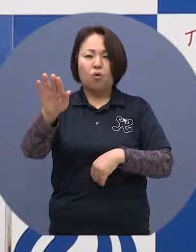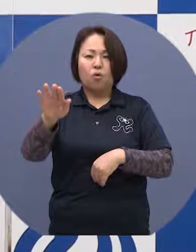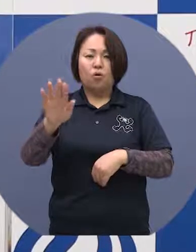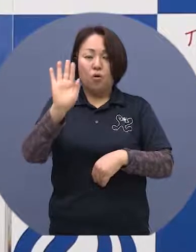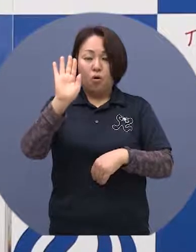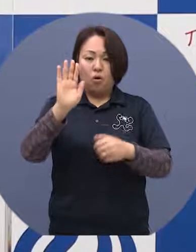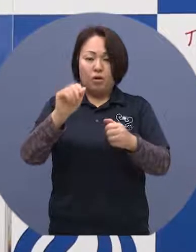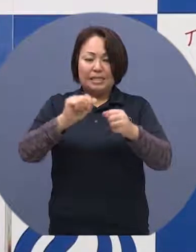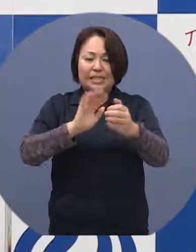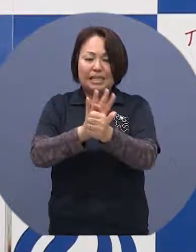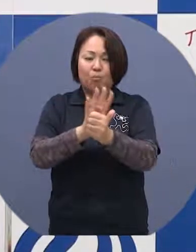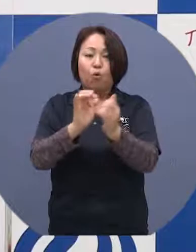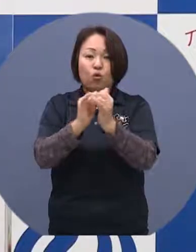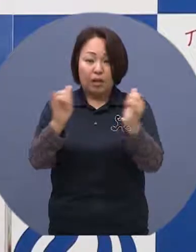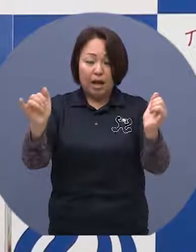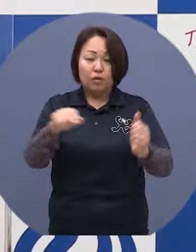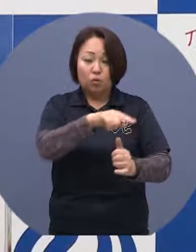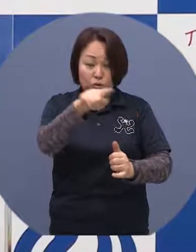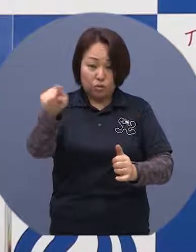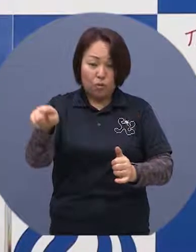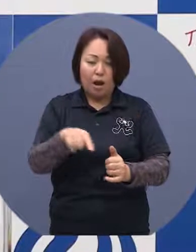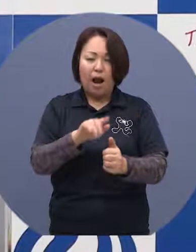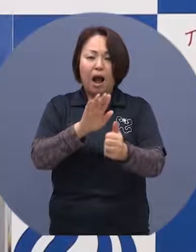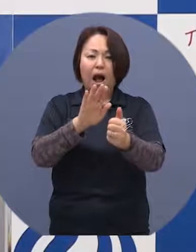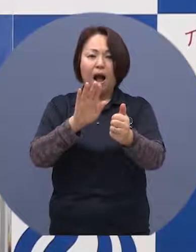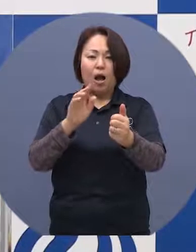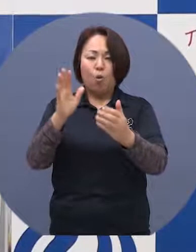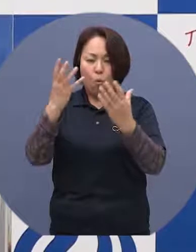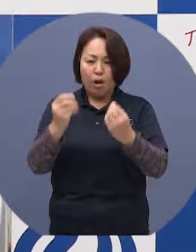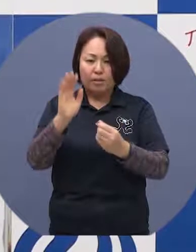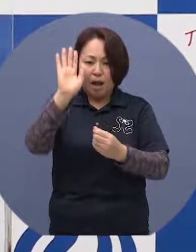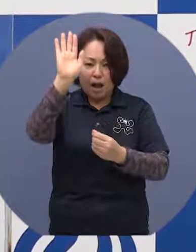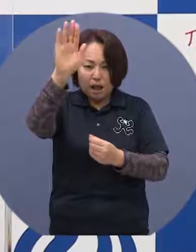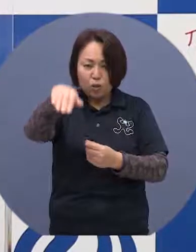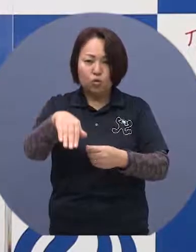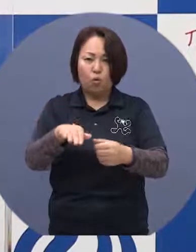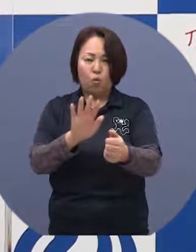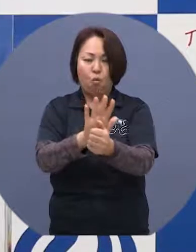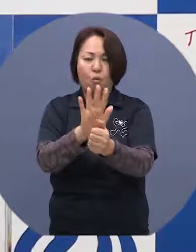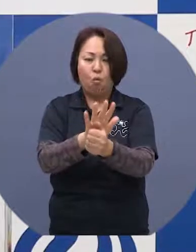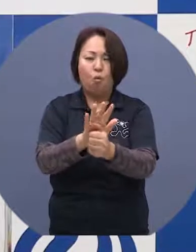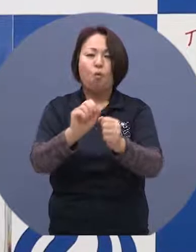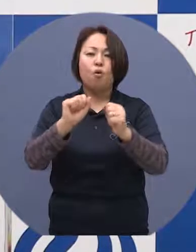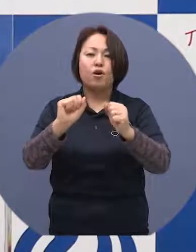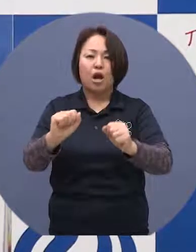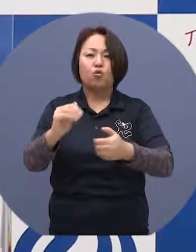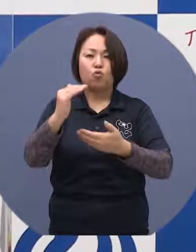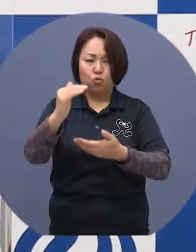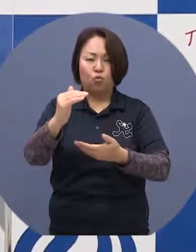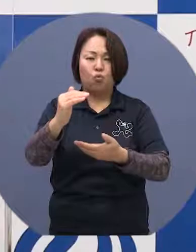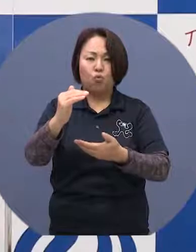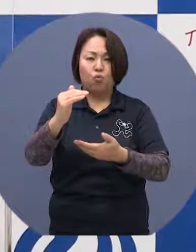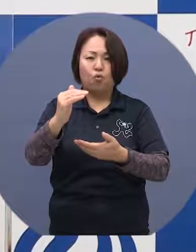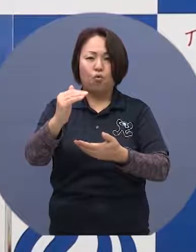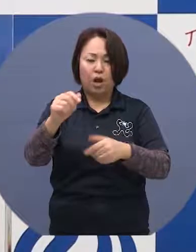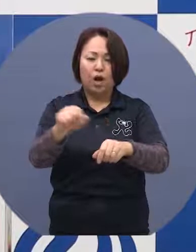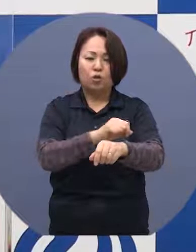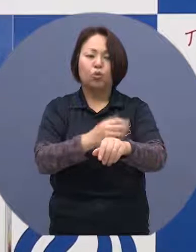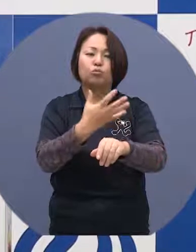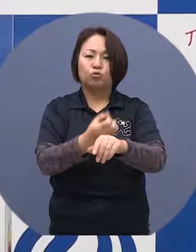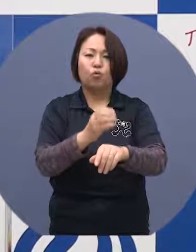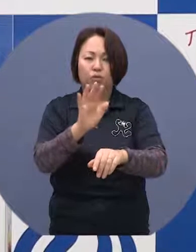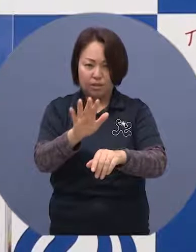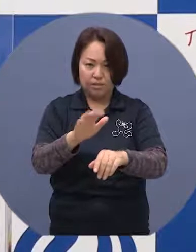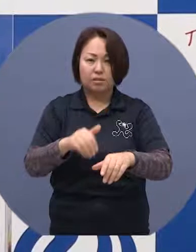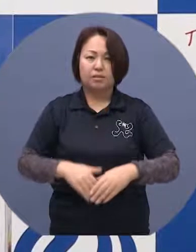進展に向けたアフターフォローをを行っていただくということが特徴になっていますこのイベント終了後に